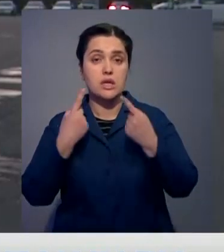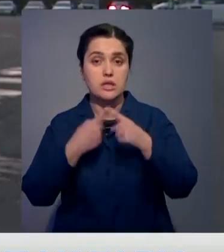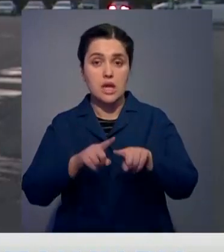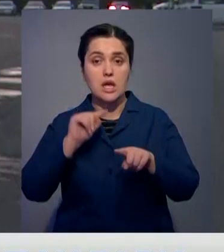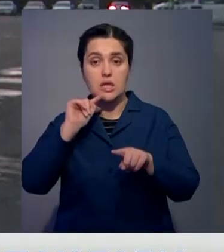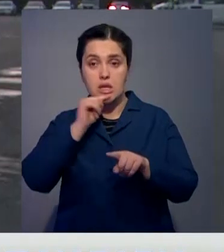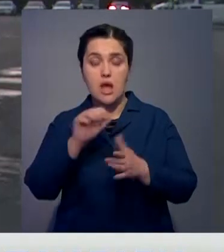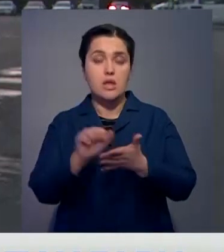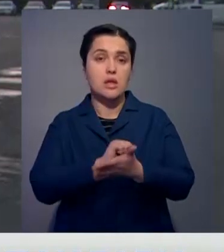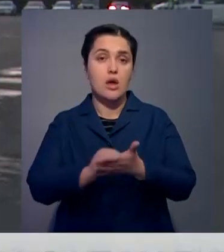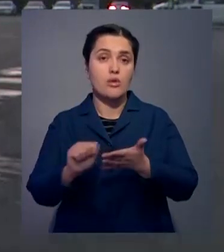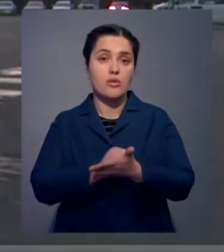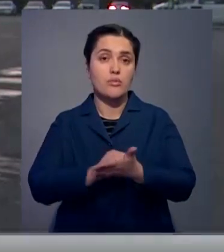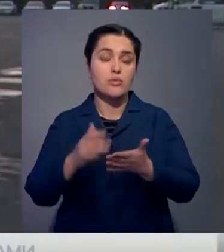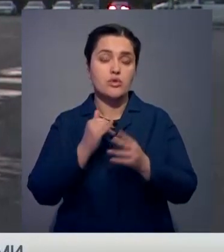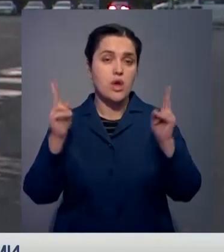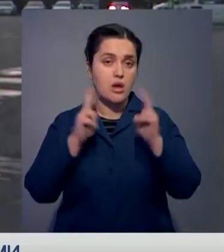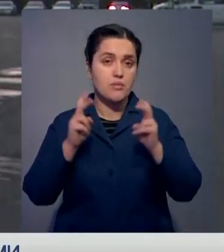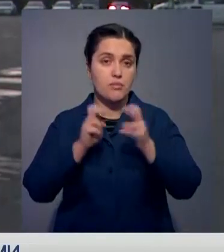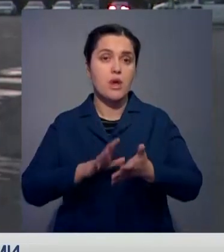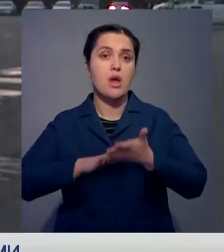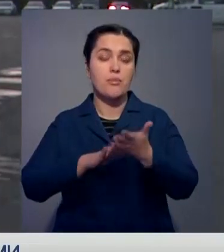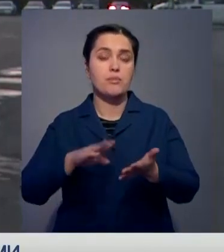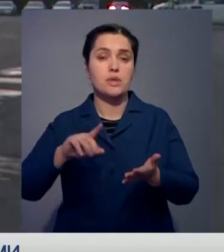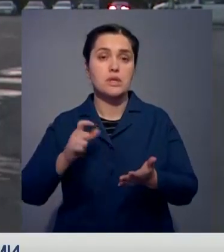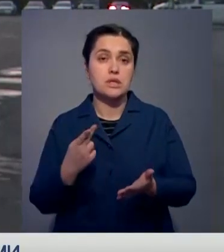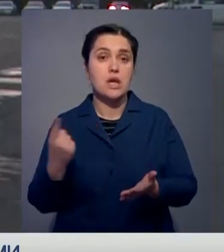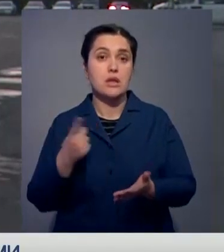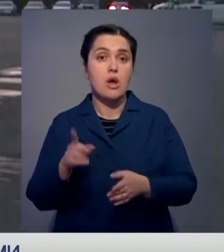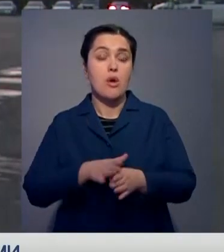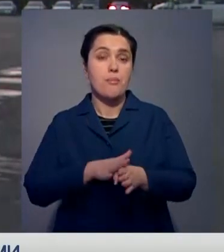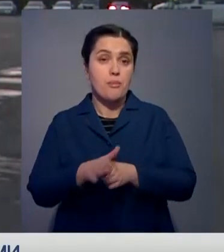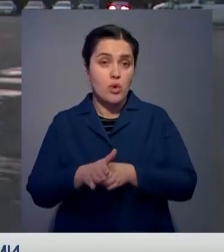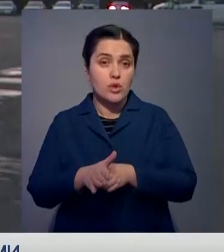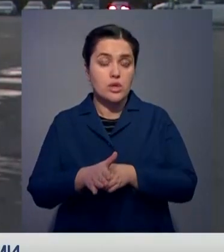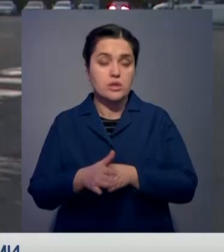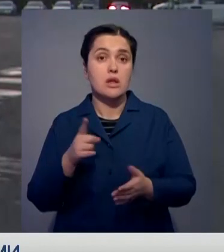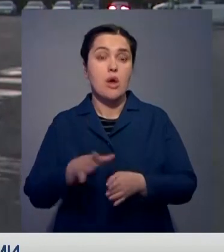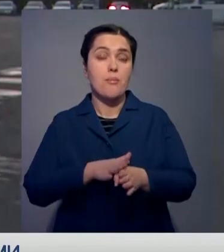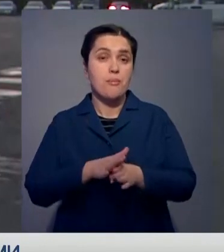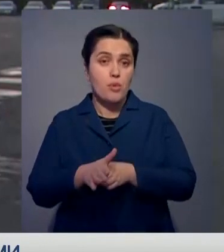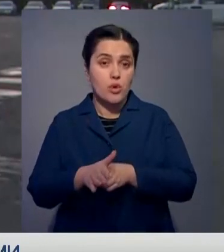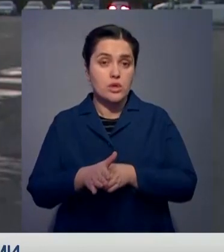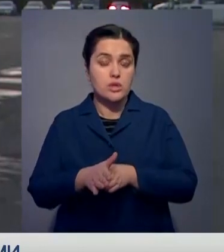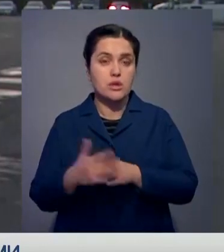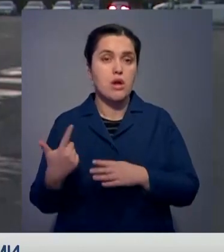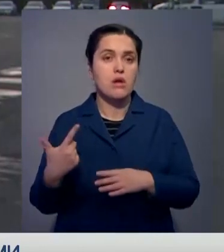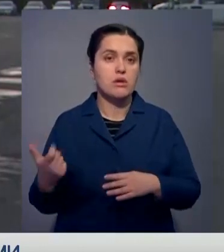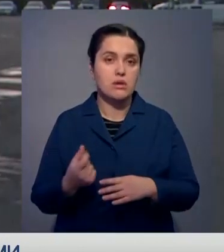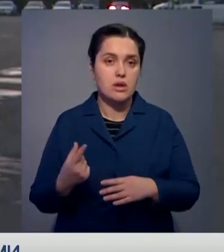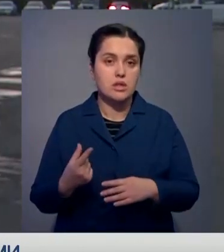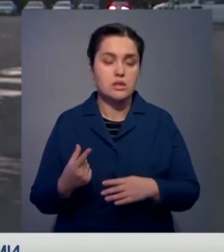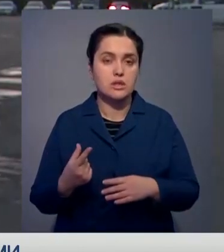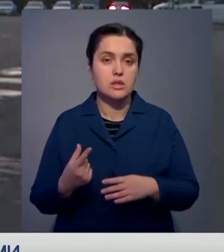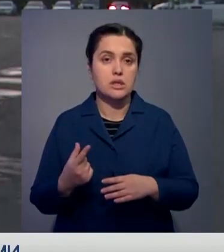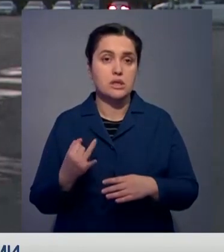технико-экономическое обоснование, которое находится на рассмотрении. ТЭЦ-1 полностью функционирует на газе. Значит,